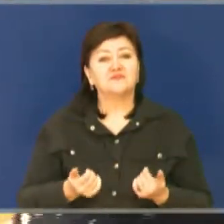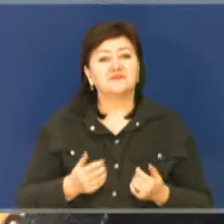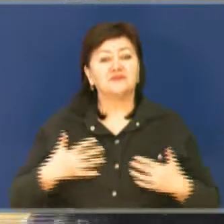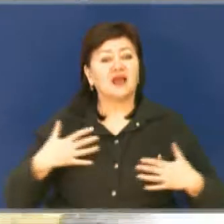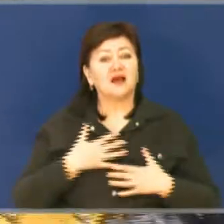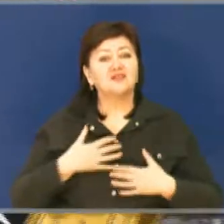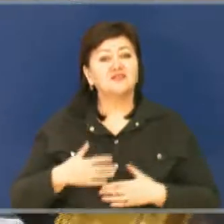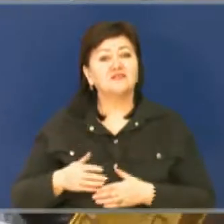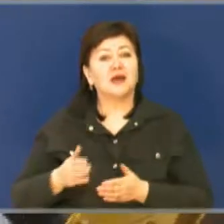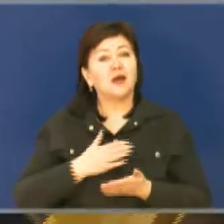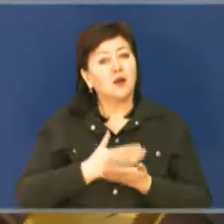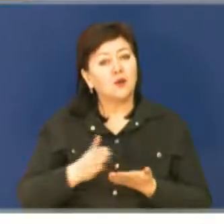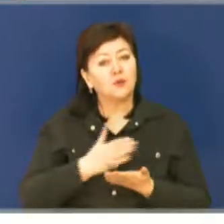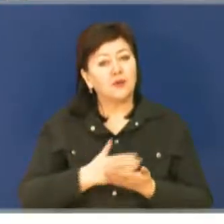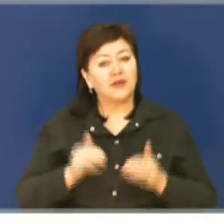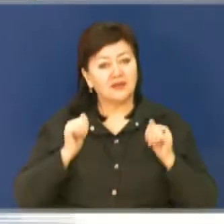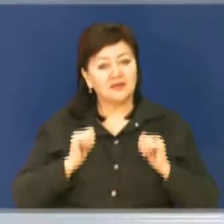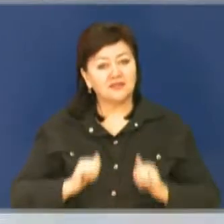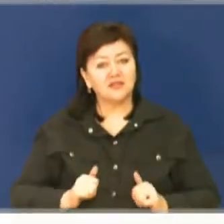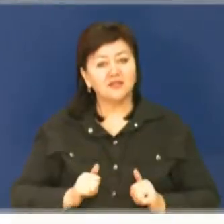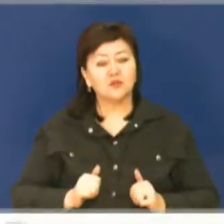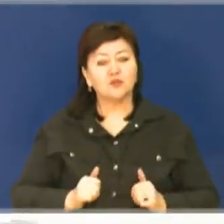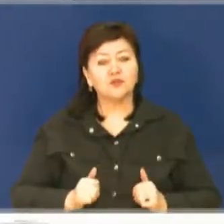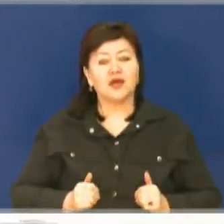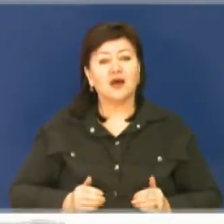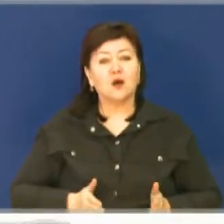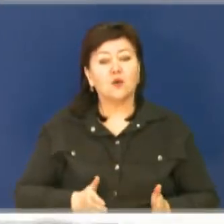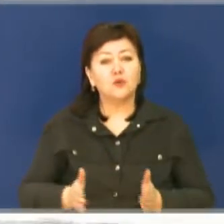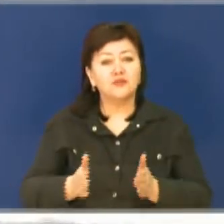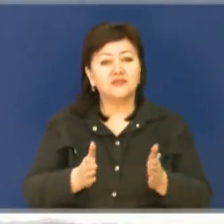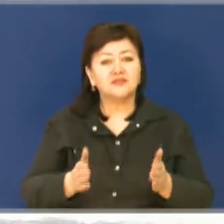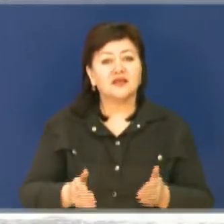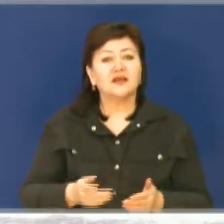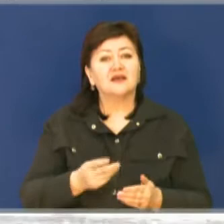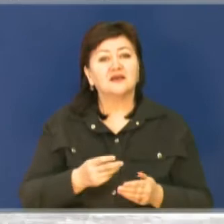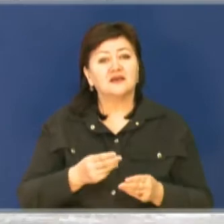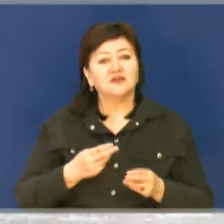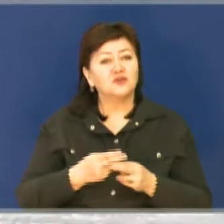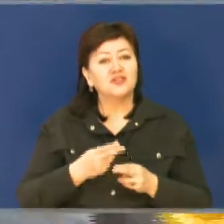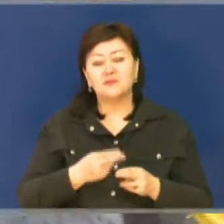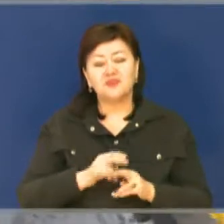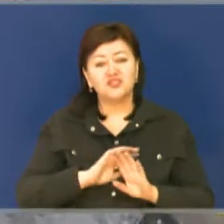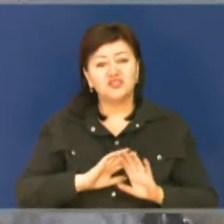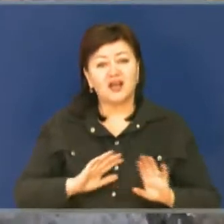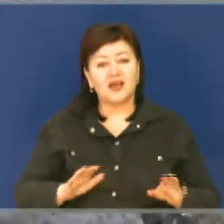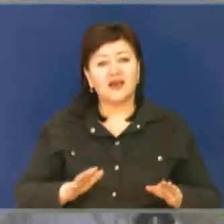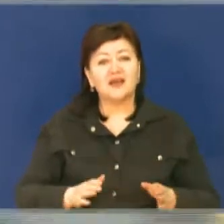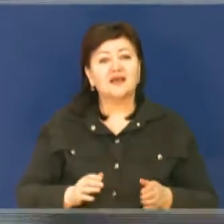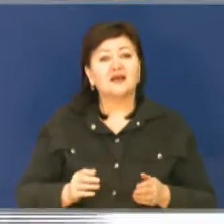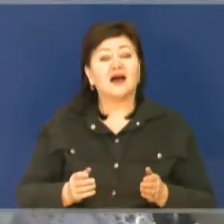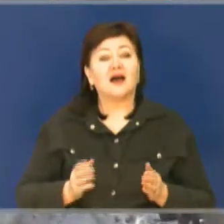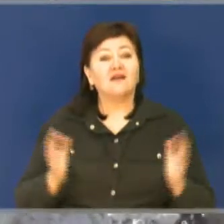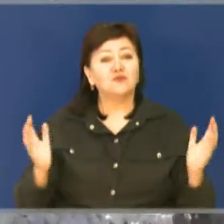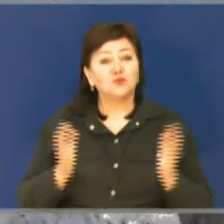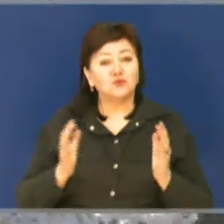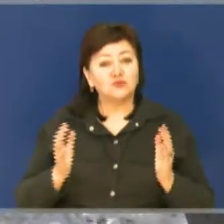убирают главные улицы и оживленные перекрестки с интенсивным движением общественного транспорта. К очистке проезжей части привлекаются